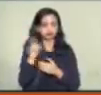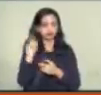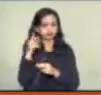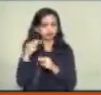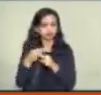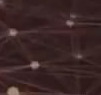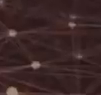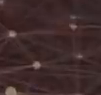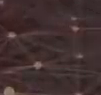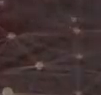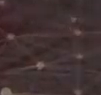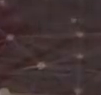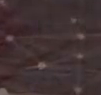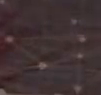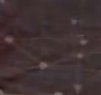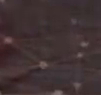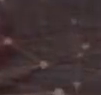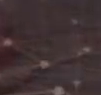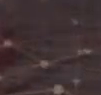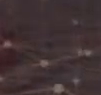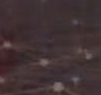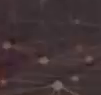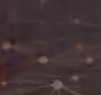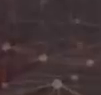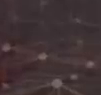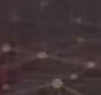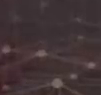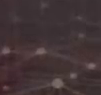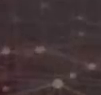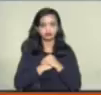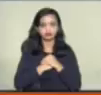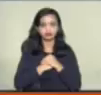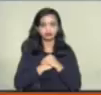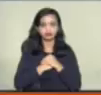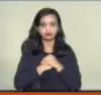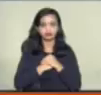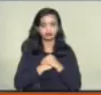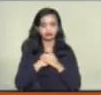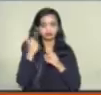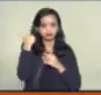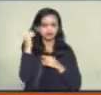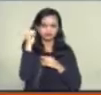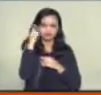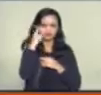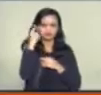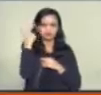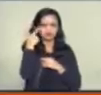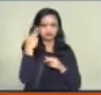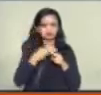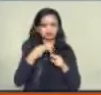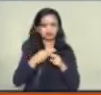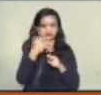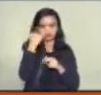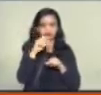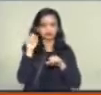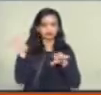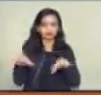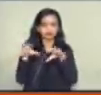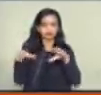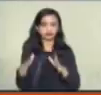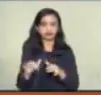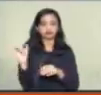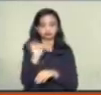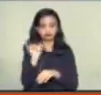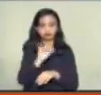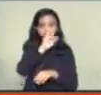pangalan po ng manugang nyo? Justice Halig Ramiscal po. So, sino karelasyon ni Justice? Jess yata, pangalan ni Jess. Sir. Kasi okay. Trabador dun sa... Pareho silang